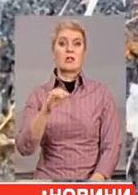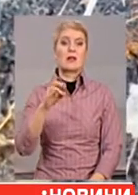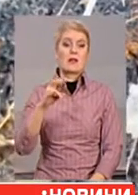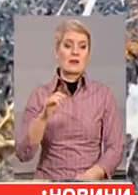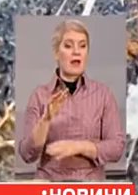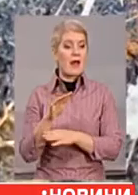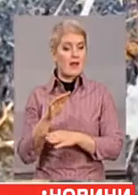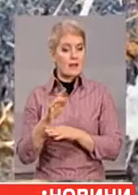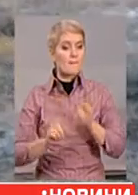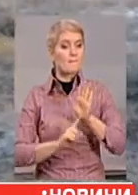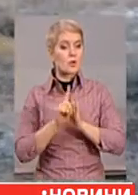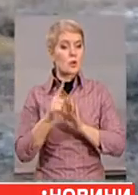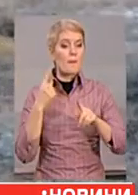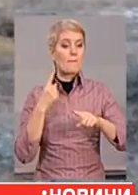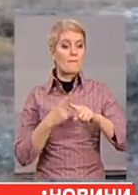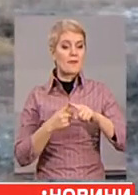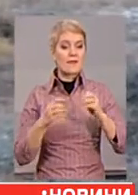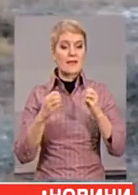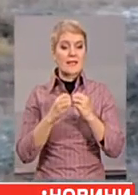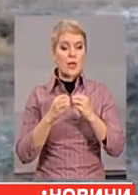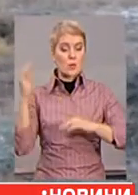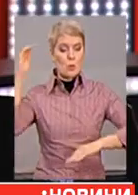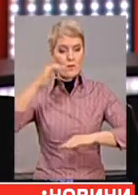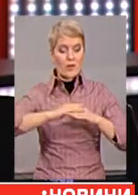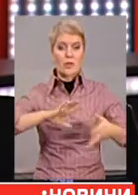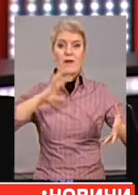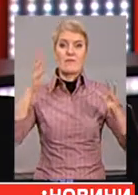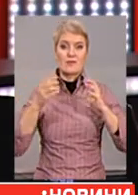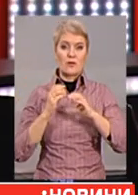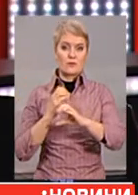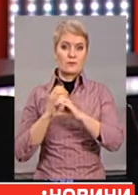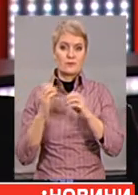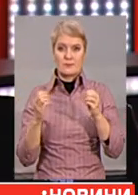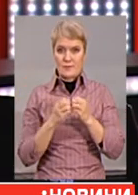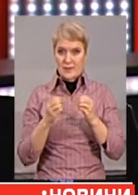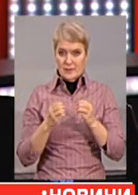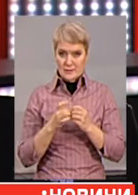бойовики почали о пів на 10 вечора. Всього випустили з десяток снарядів, три